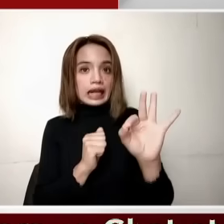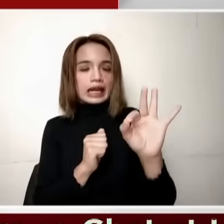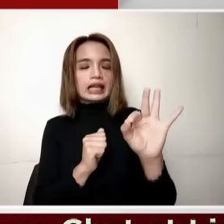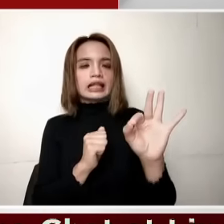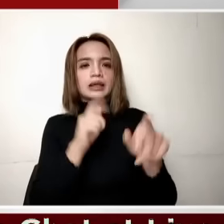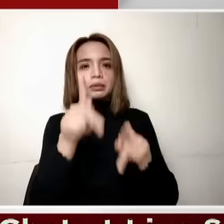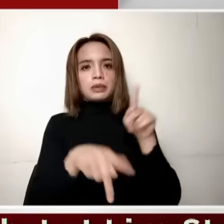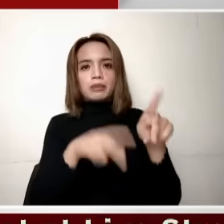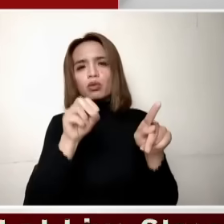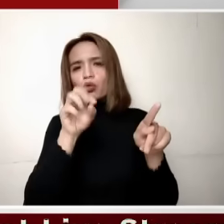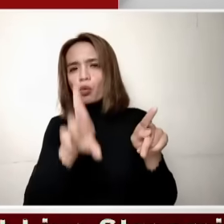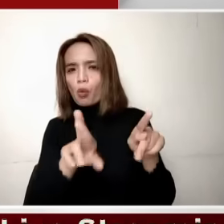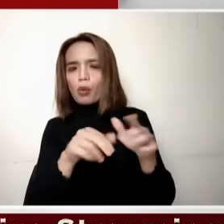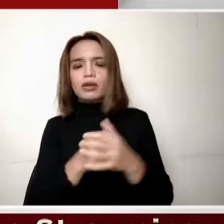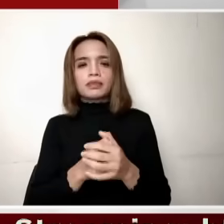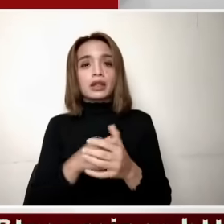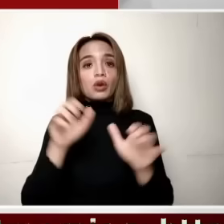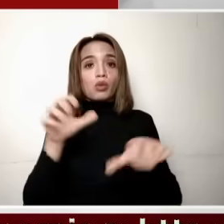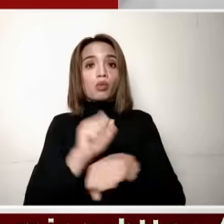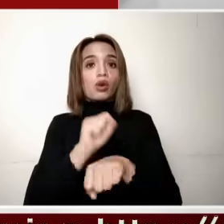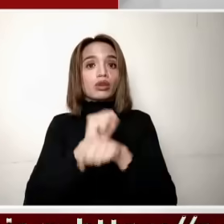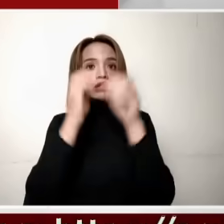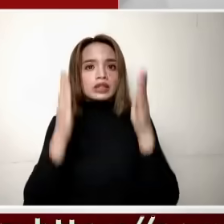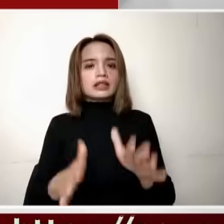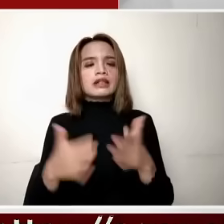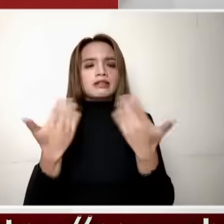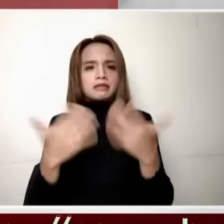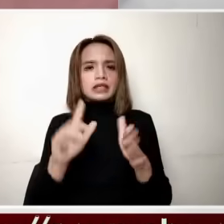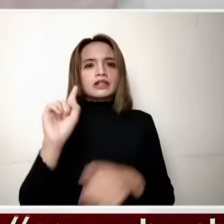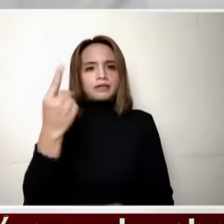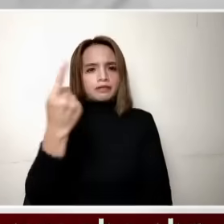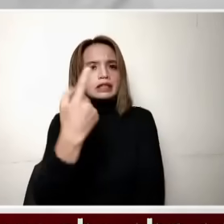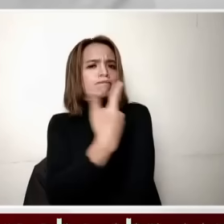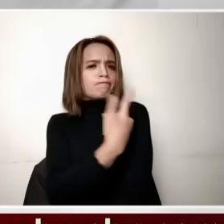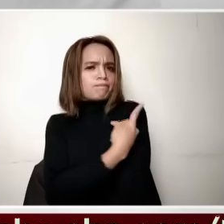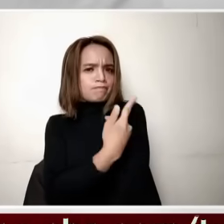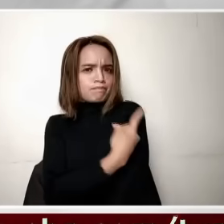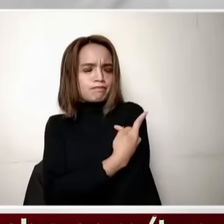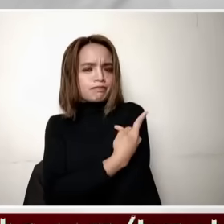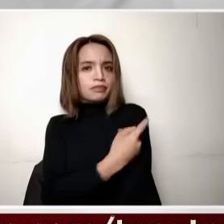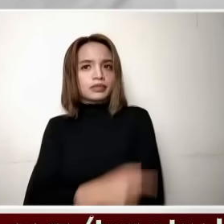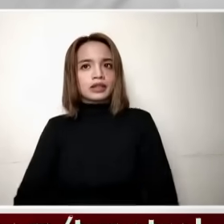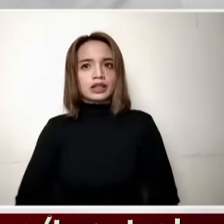sa isla na ang nakaka-first dose ng bakuna sa COVID. At nasa